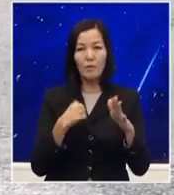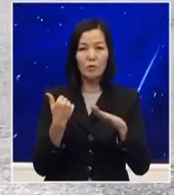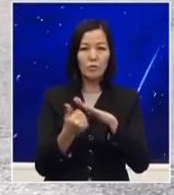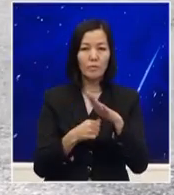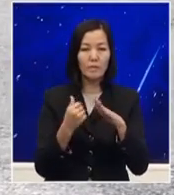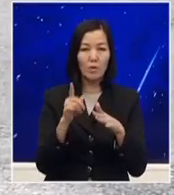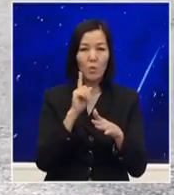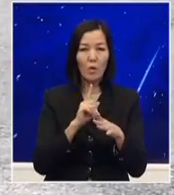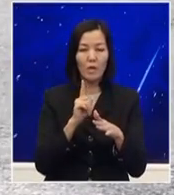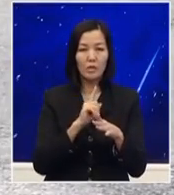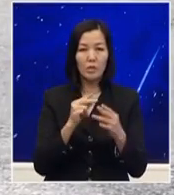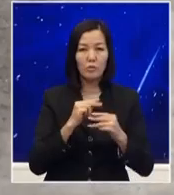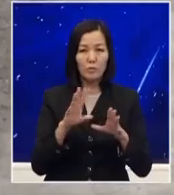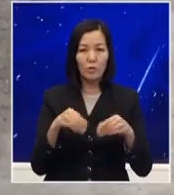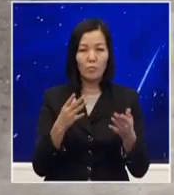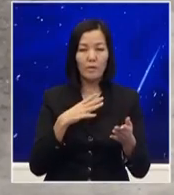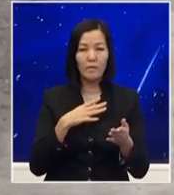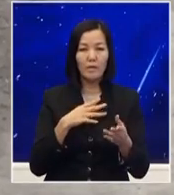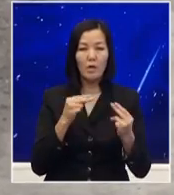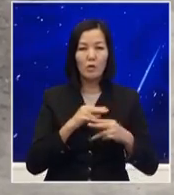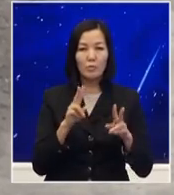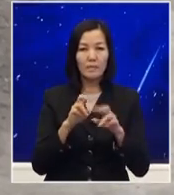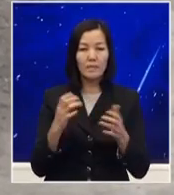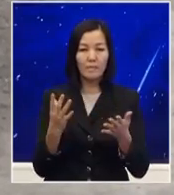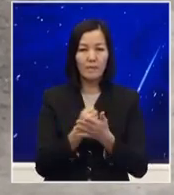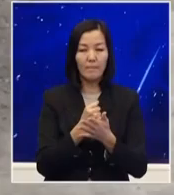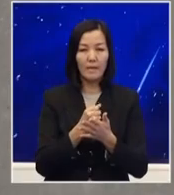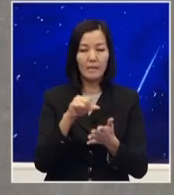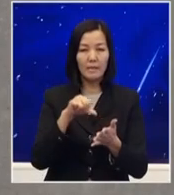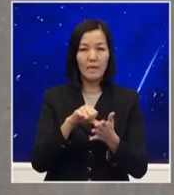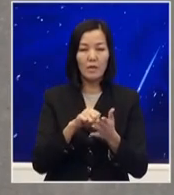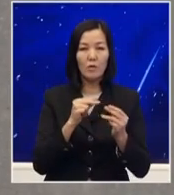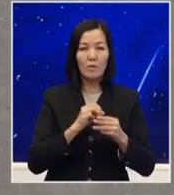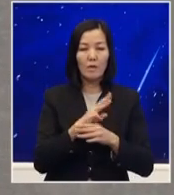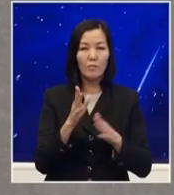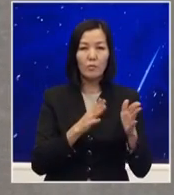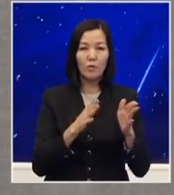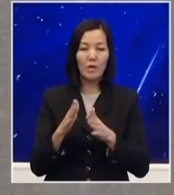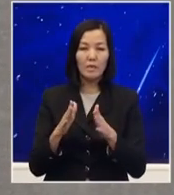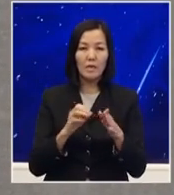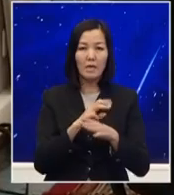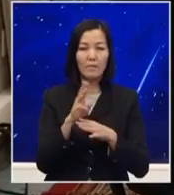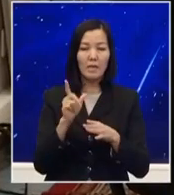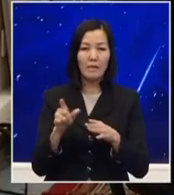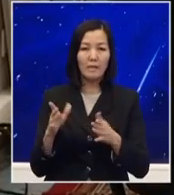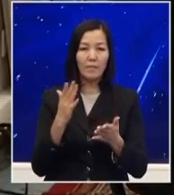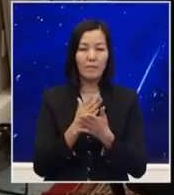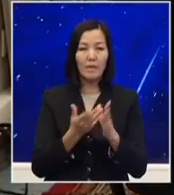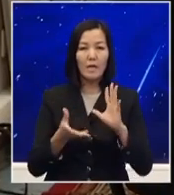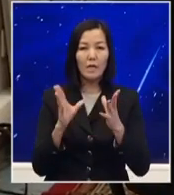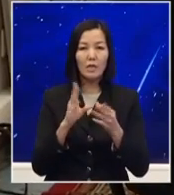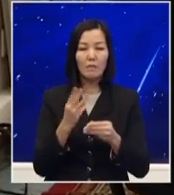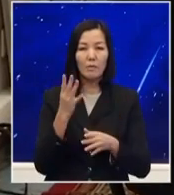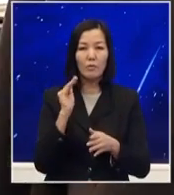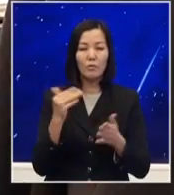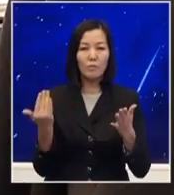уақытша күнкөріс табуға септесіп жатыр. Екі қолға бір күрек тауып, жұмыспен қамту орталығымен тұрақты жұмыспен қамтылған да жетерлік. Жалпы облыс бойынша